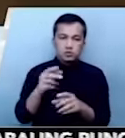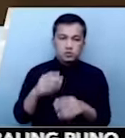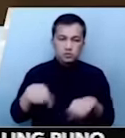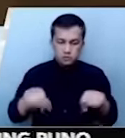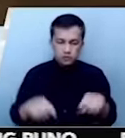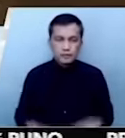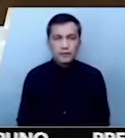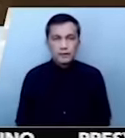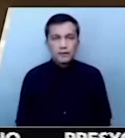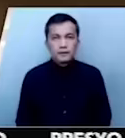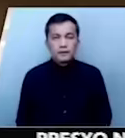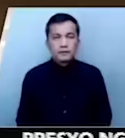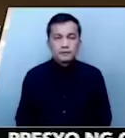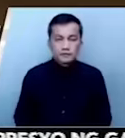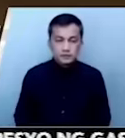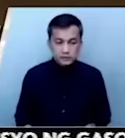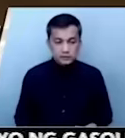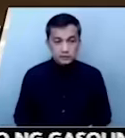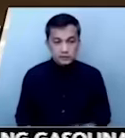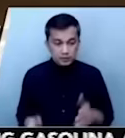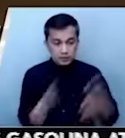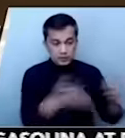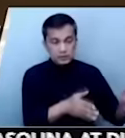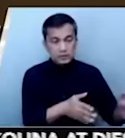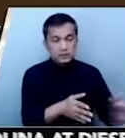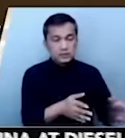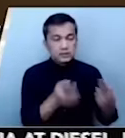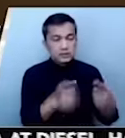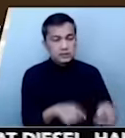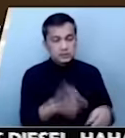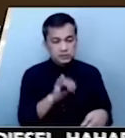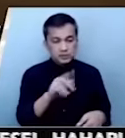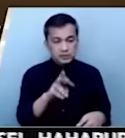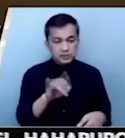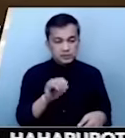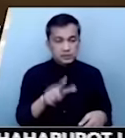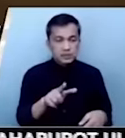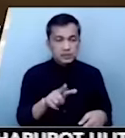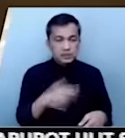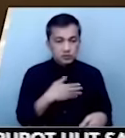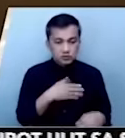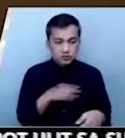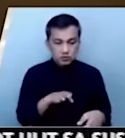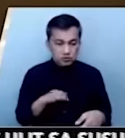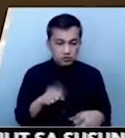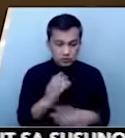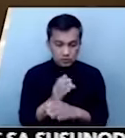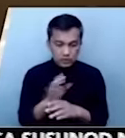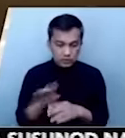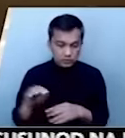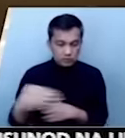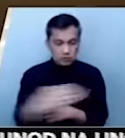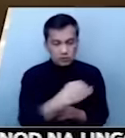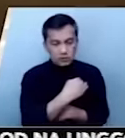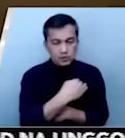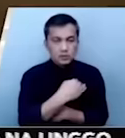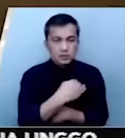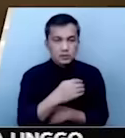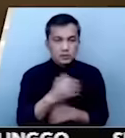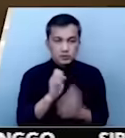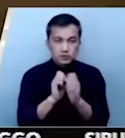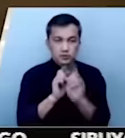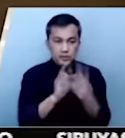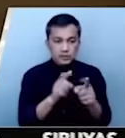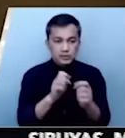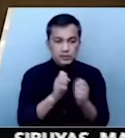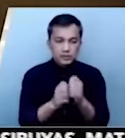linya nitong JP Rizal Avenue, nangyari itong aksidente. Ang gusto ng kotse, mag-U-turn para makapunta sa bahagi ng EDSA. Ang kaso,